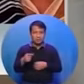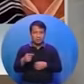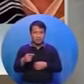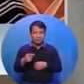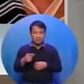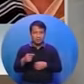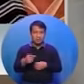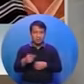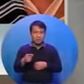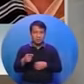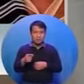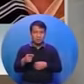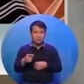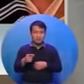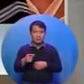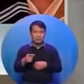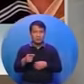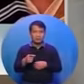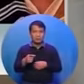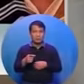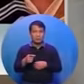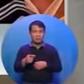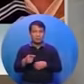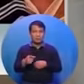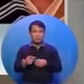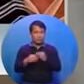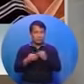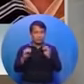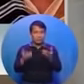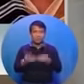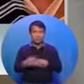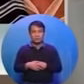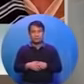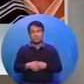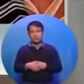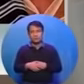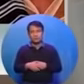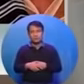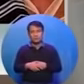po sila. Wala namang iba? Dalawa lang? Wala na, sir. Okay, sige.